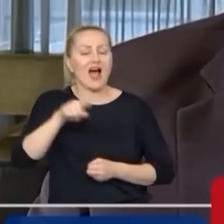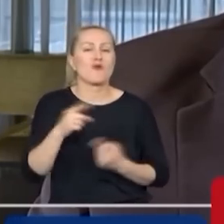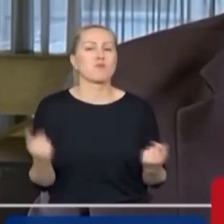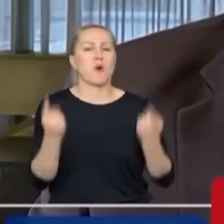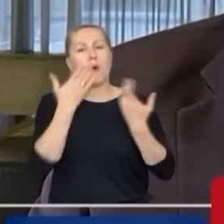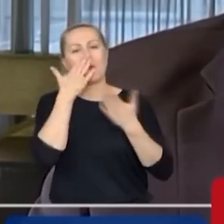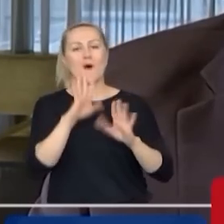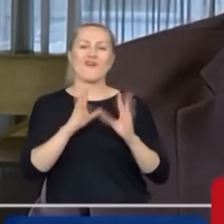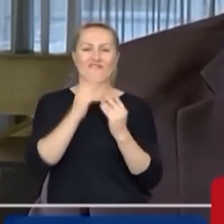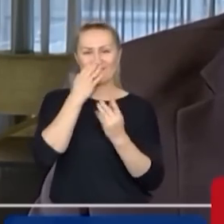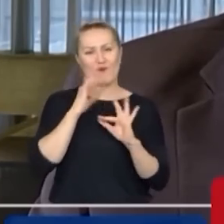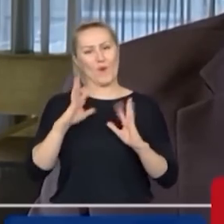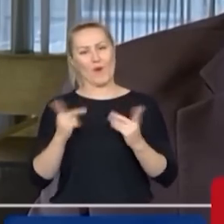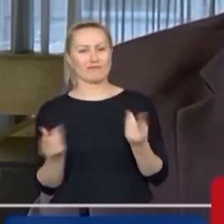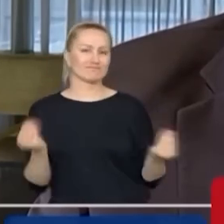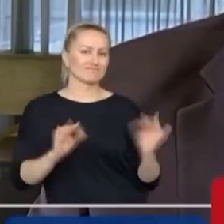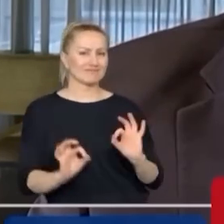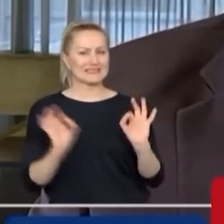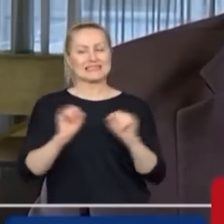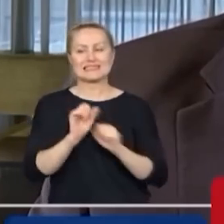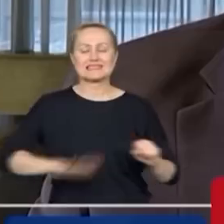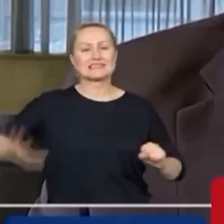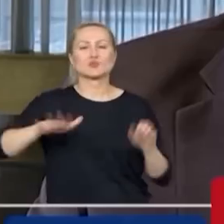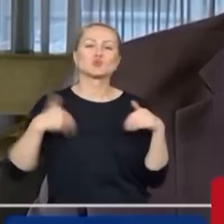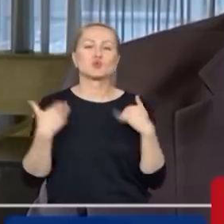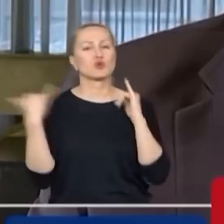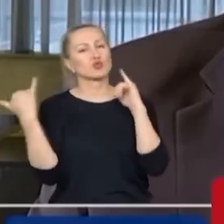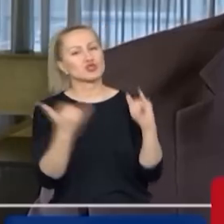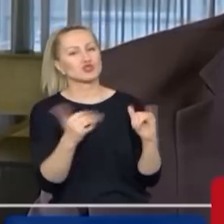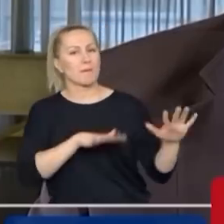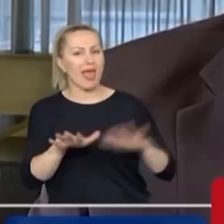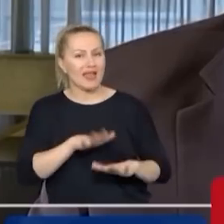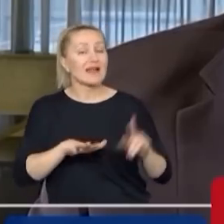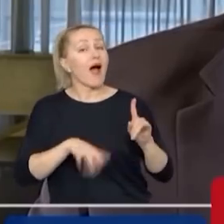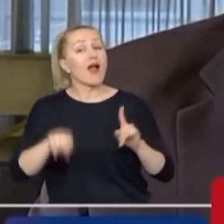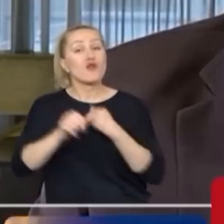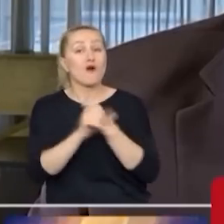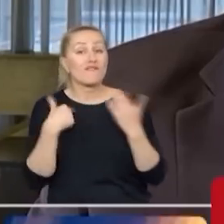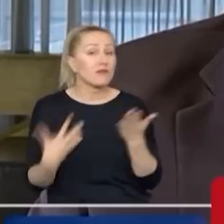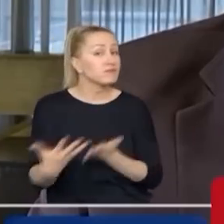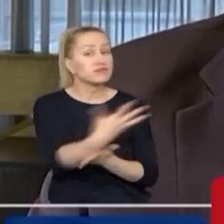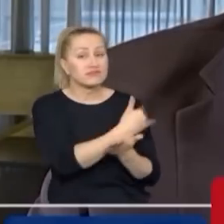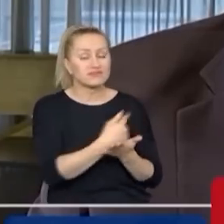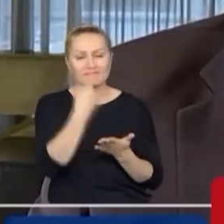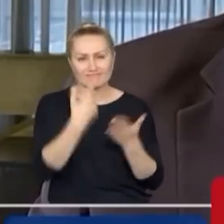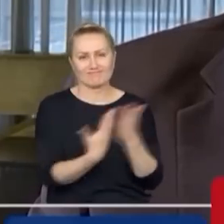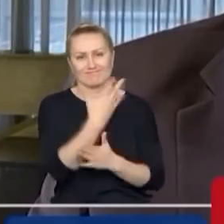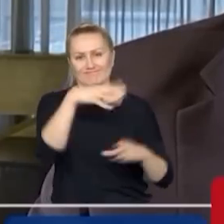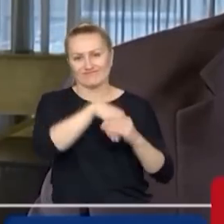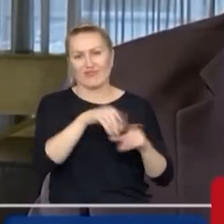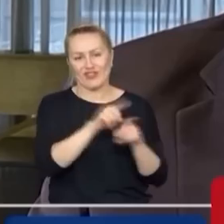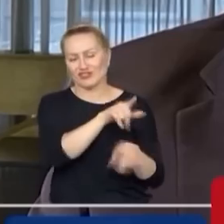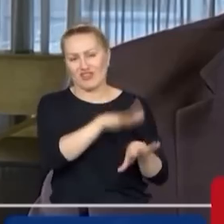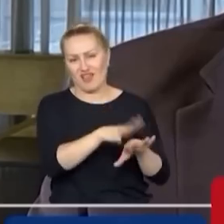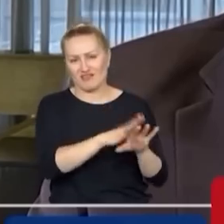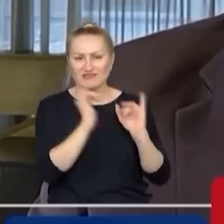jest dobrze, pięknie, że są to uzdrowiska, ale te dowody, które zebraliśmy, pokazują również i inne podejście do